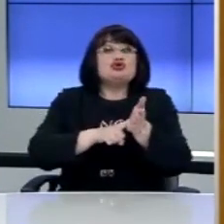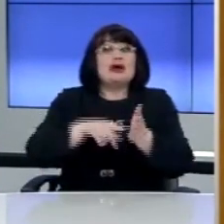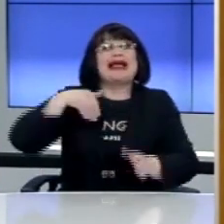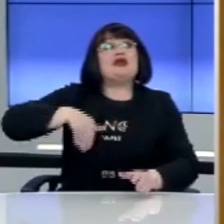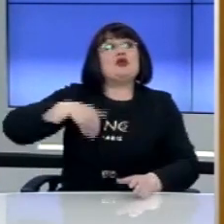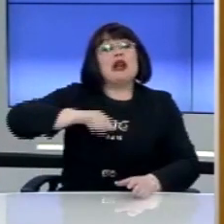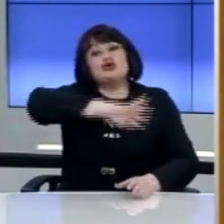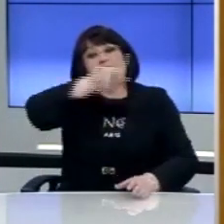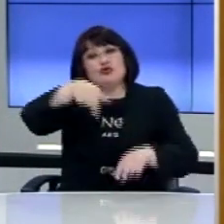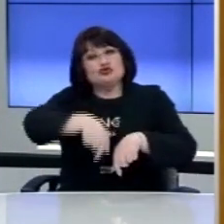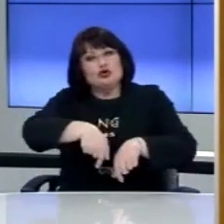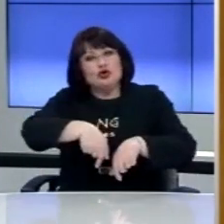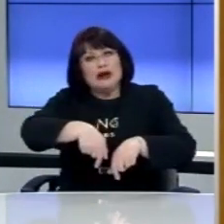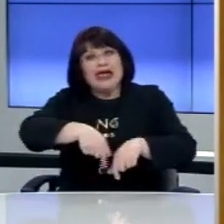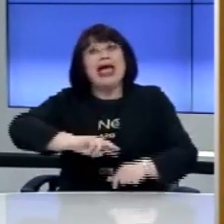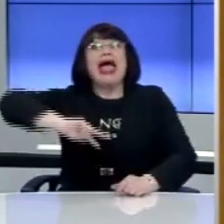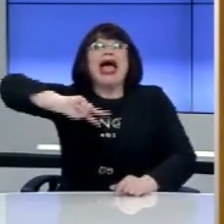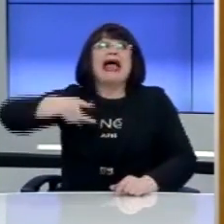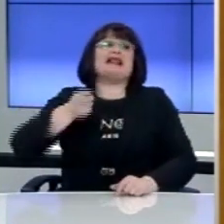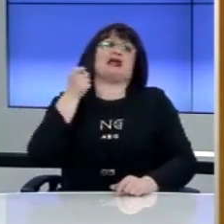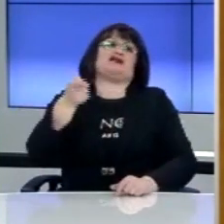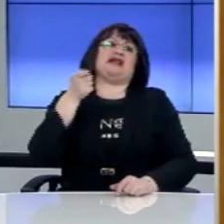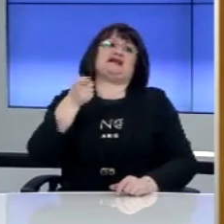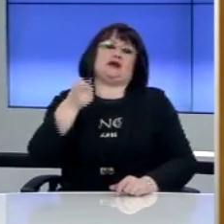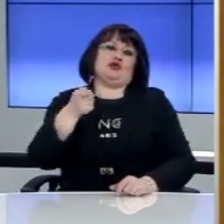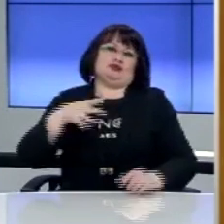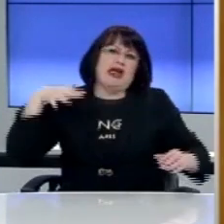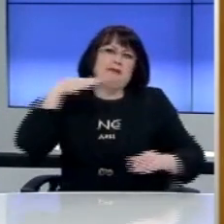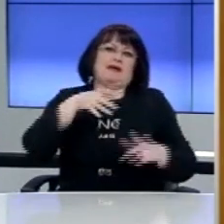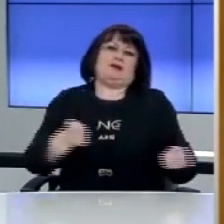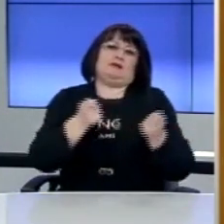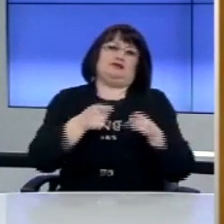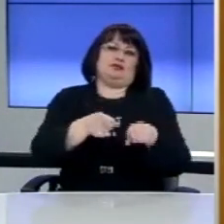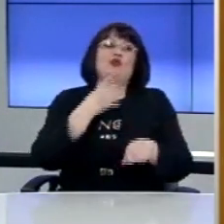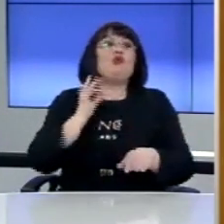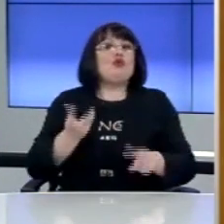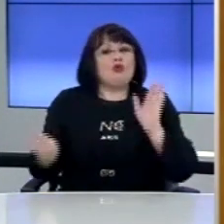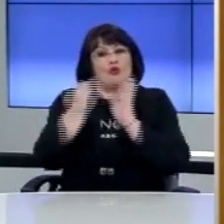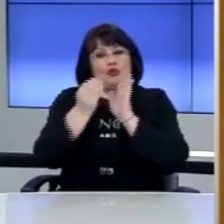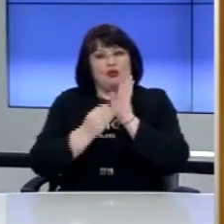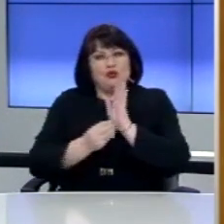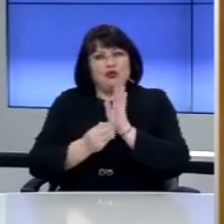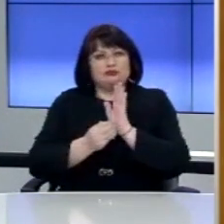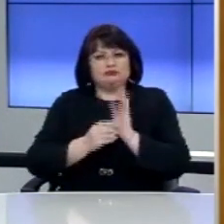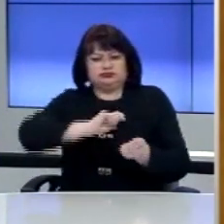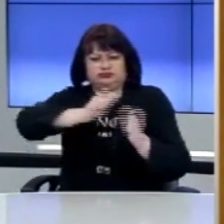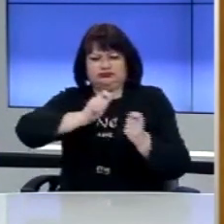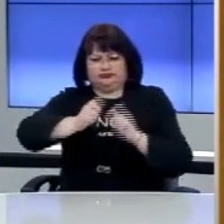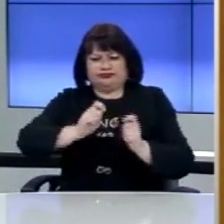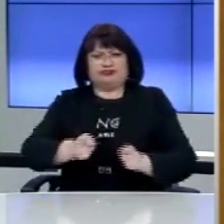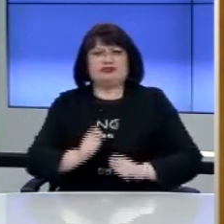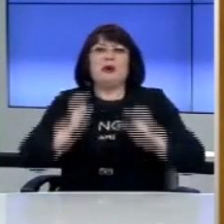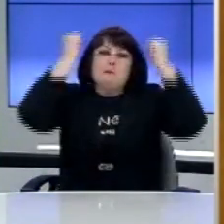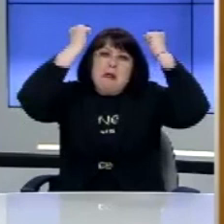την ολοκλήρωση της αντιασφαλιστικής επίθεσης, καθώς ενσωμάτωσε όλες τις ανατροπές σε